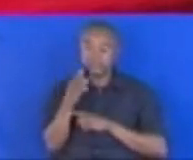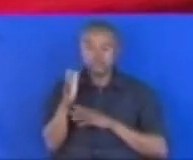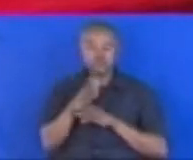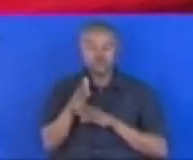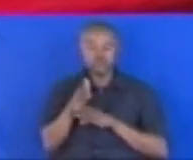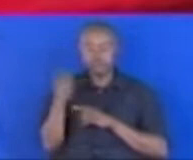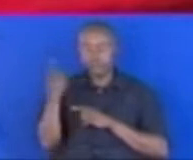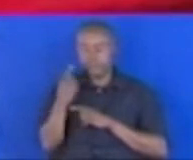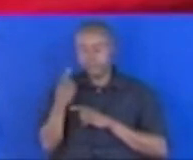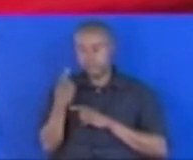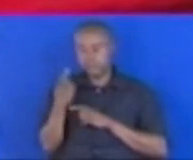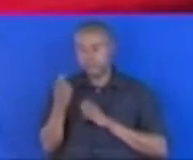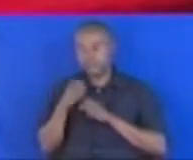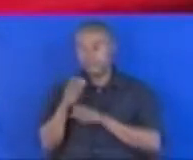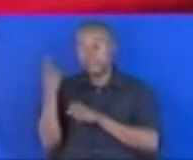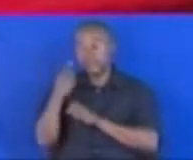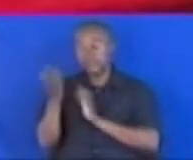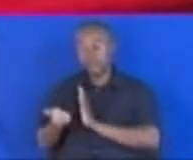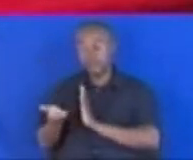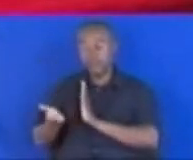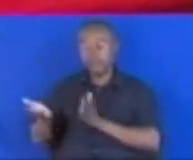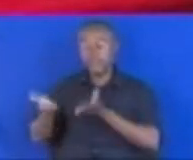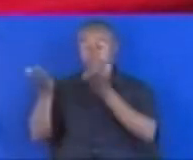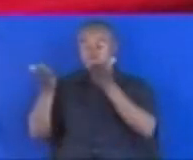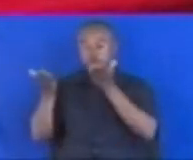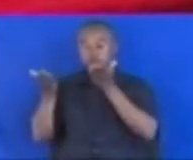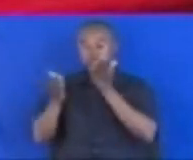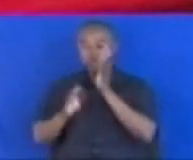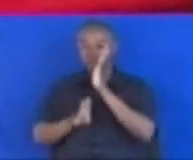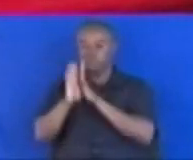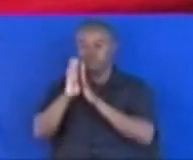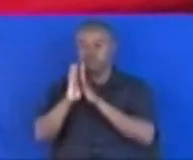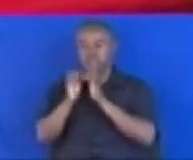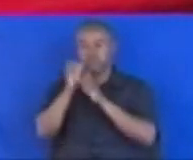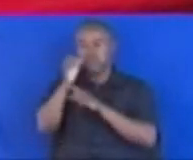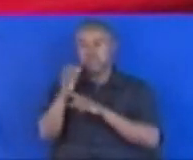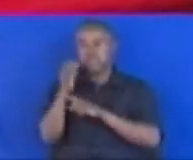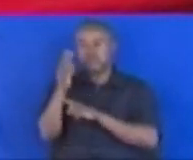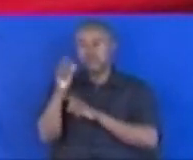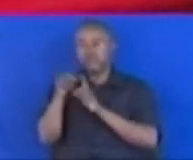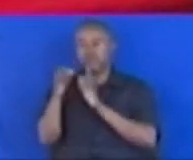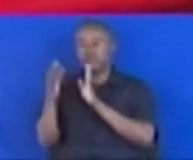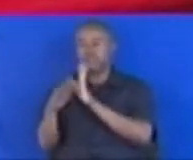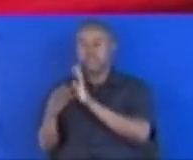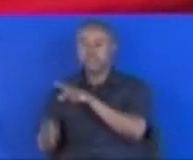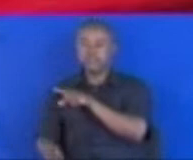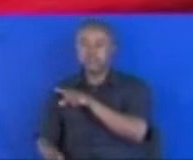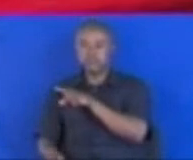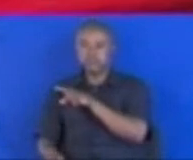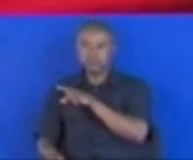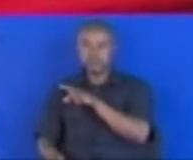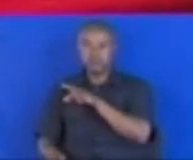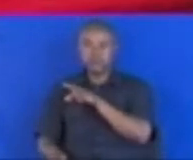taifa ya maendeleo imeongezeka kutoka 2.8% mwaka 2021 hadi kufikia